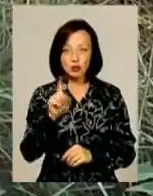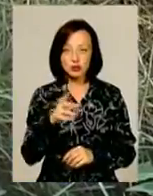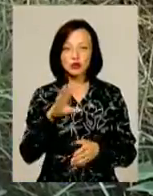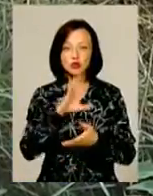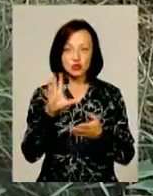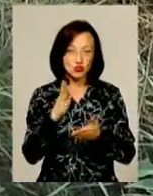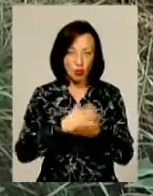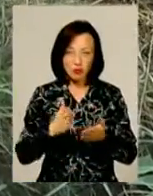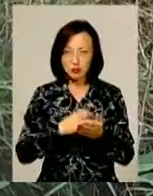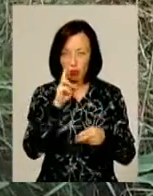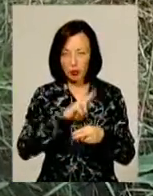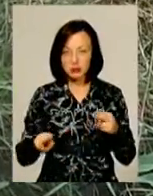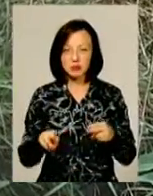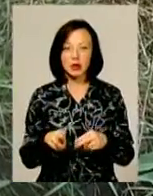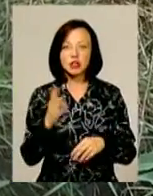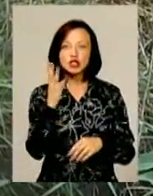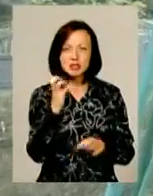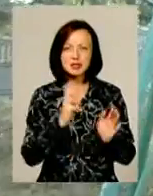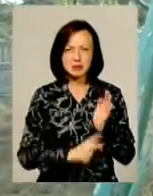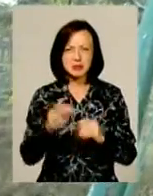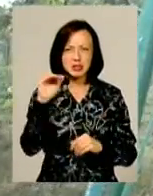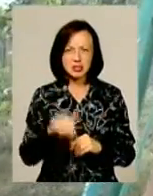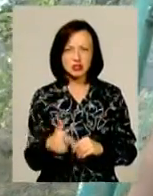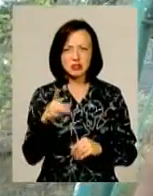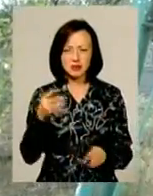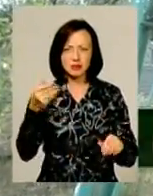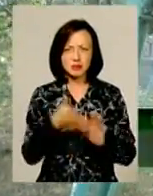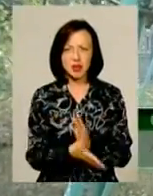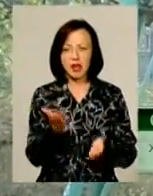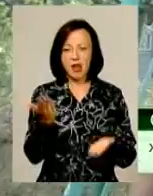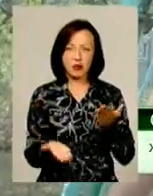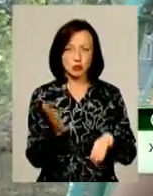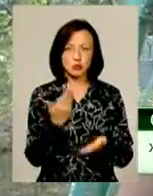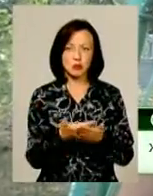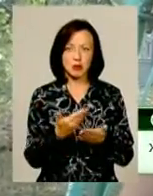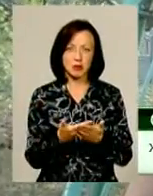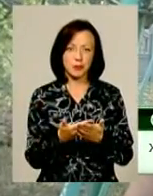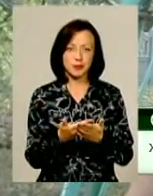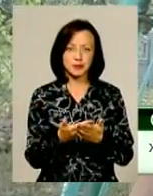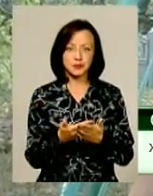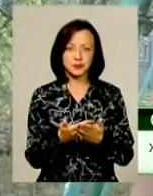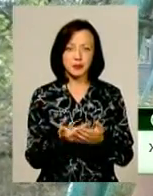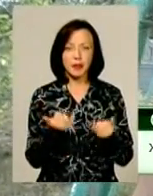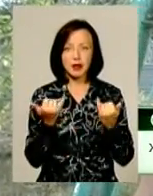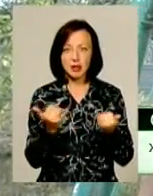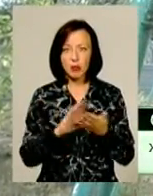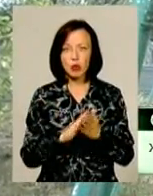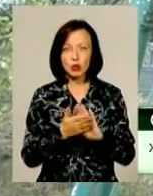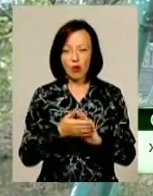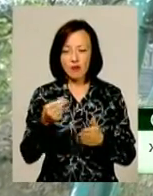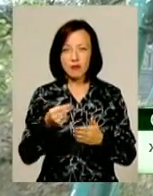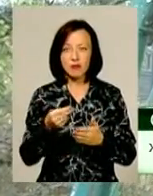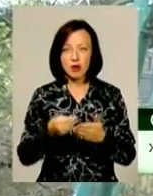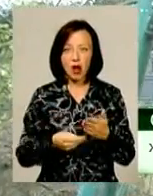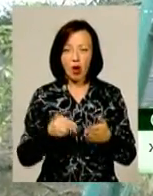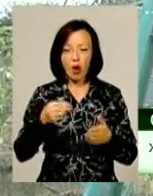пропало. Бухано 470 тисяч гривень. Це, якщо взяти по рахунку того, як зараз по договорах копають